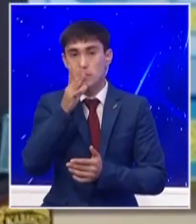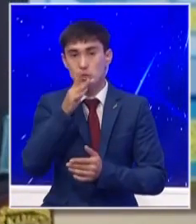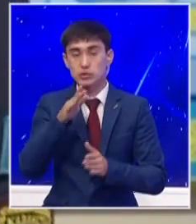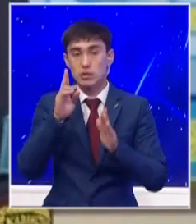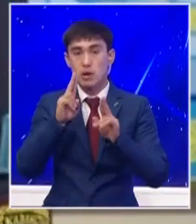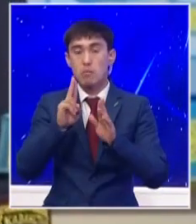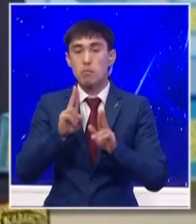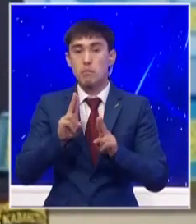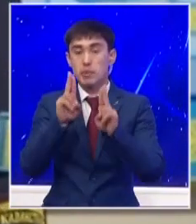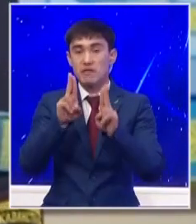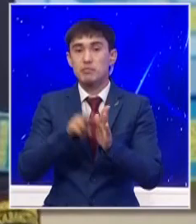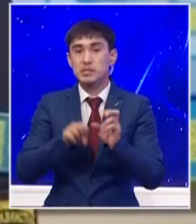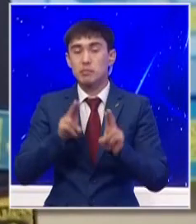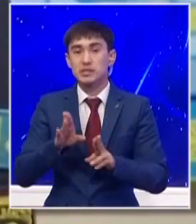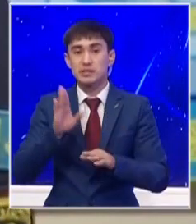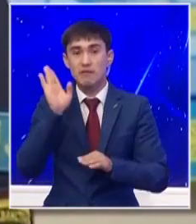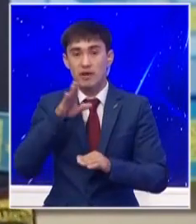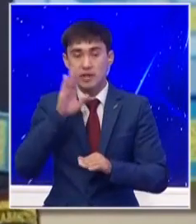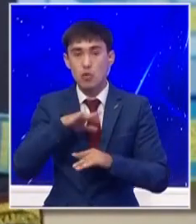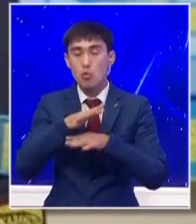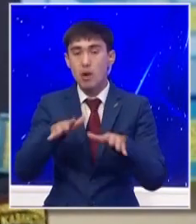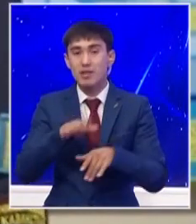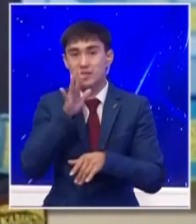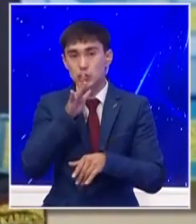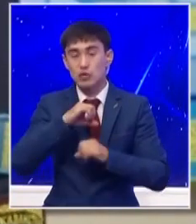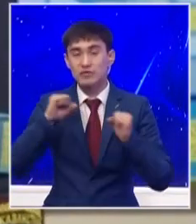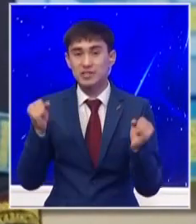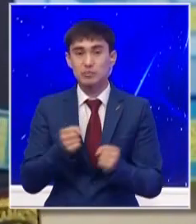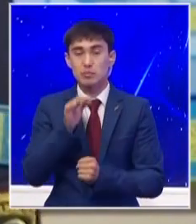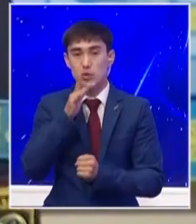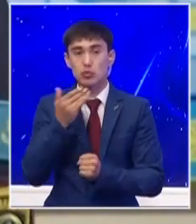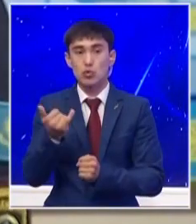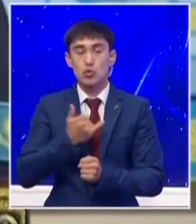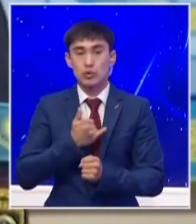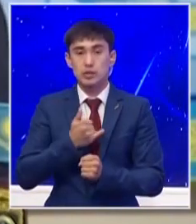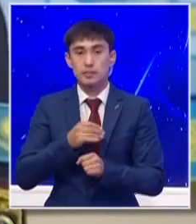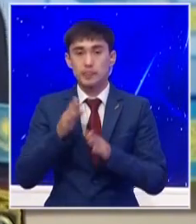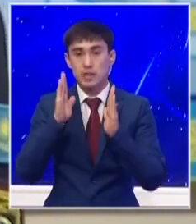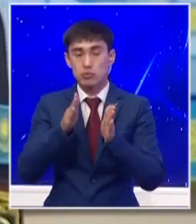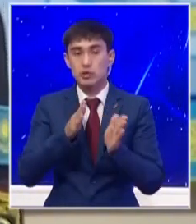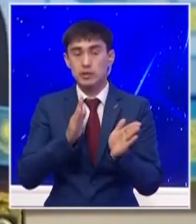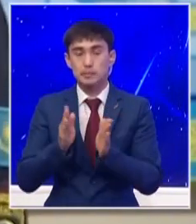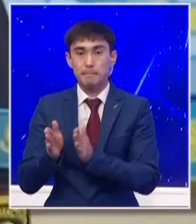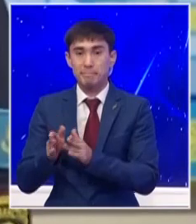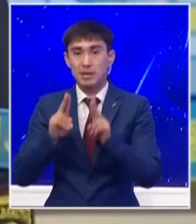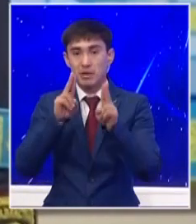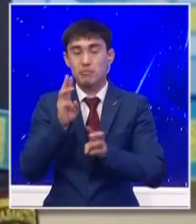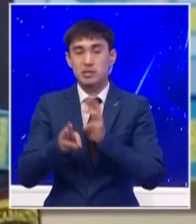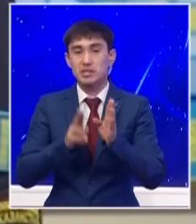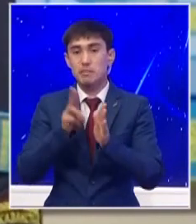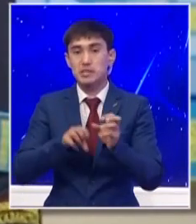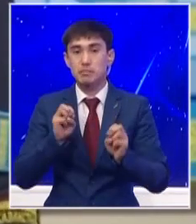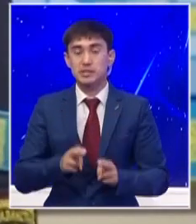правил безопасности на воде, купальный сезон, в зимний период у нас соблюдение правил пожарной